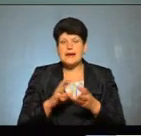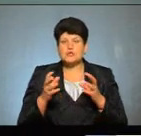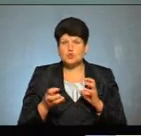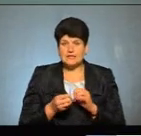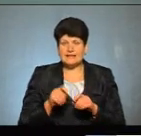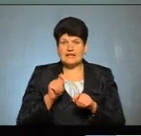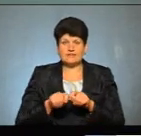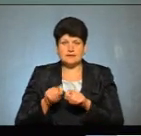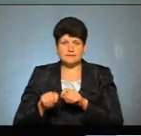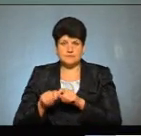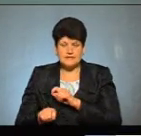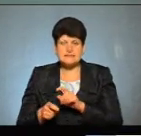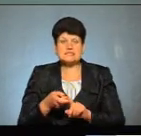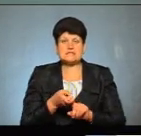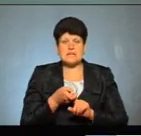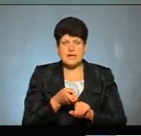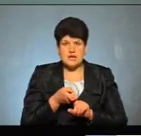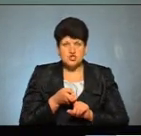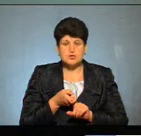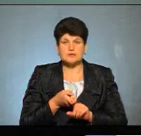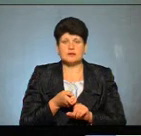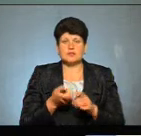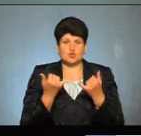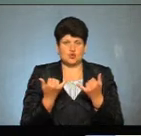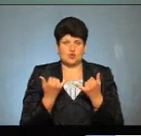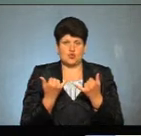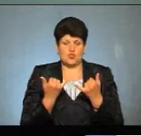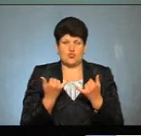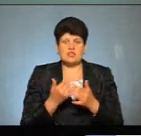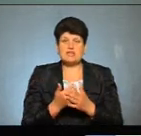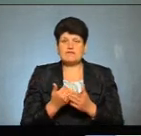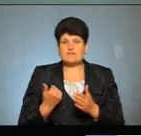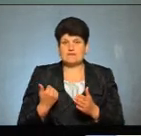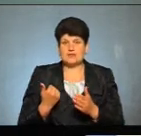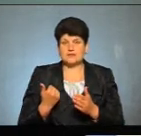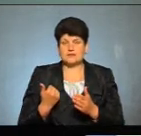Результативність досліджень залежить от на сьогодні від